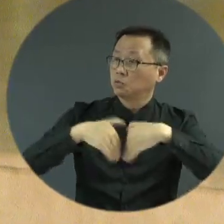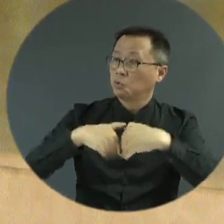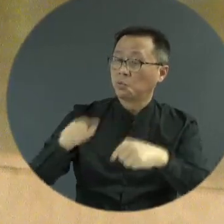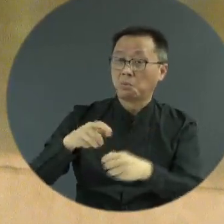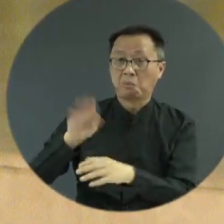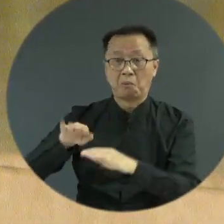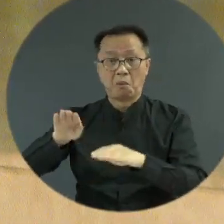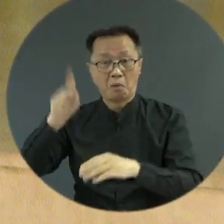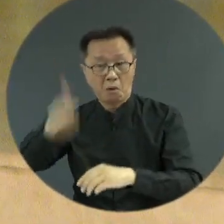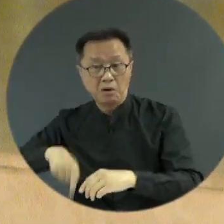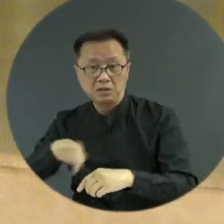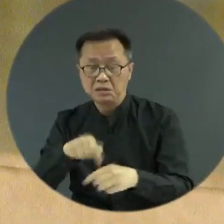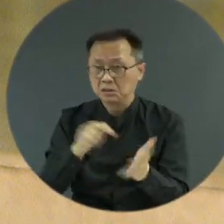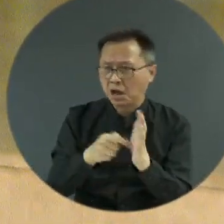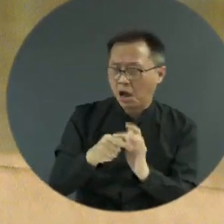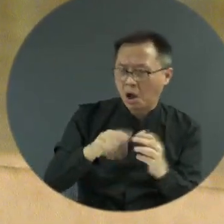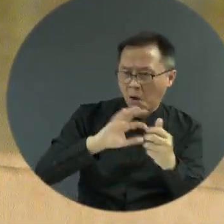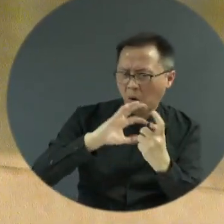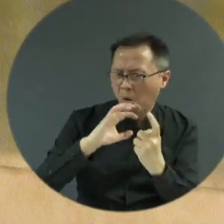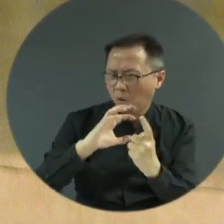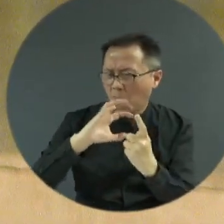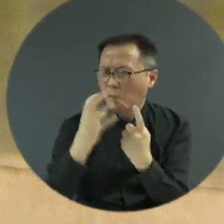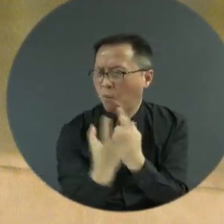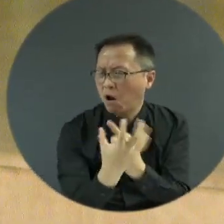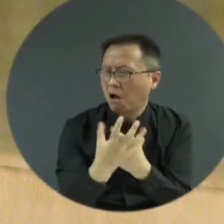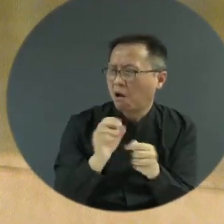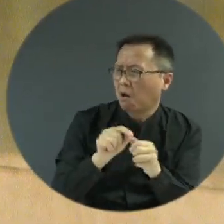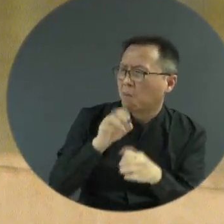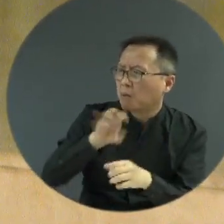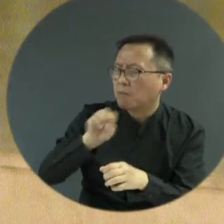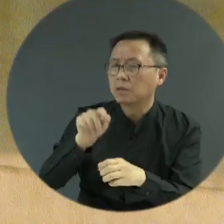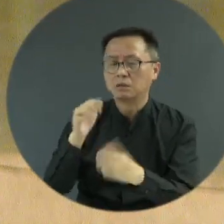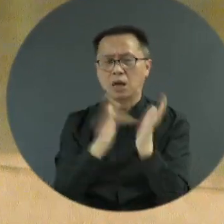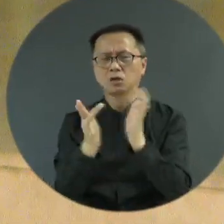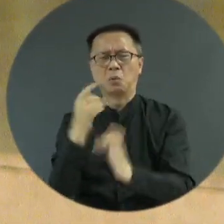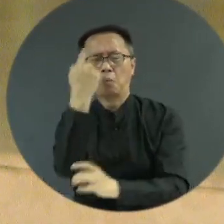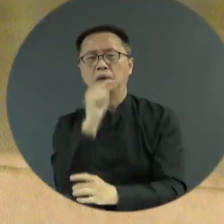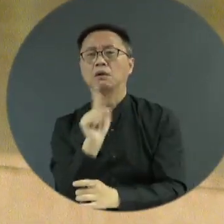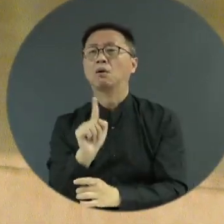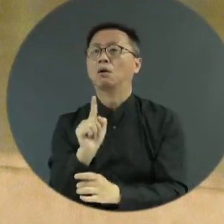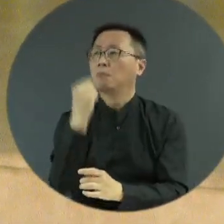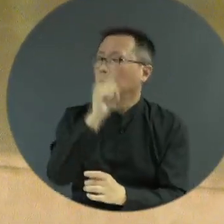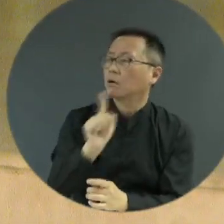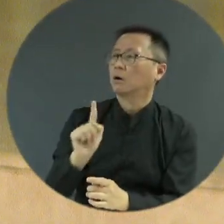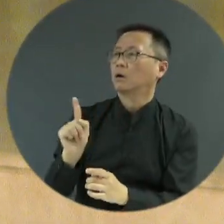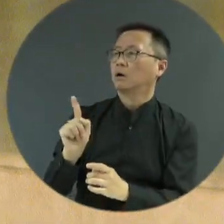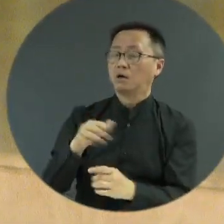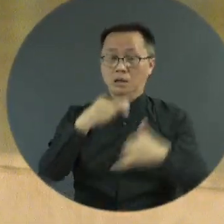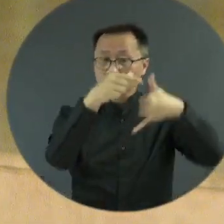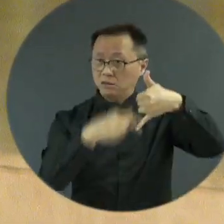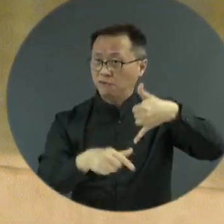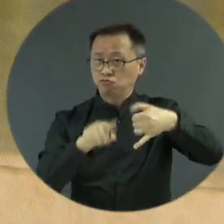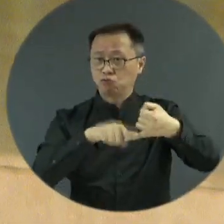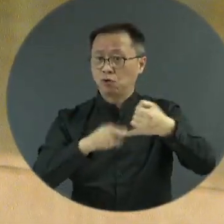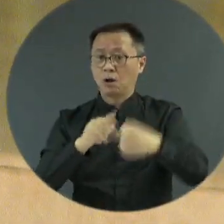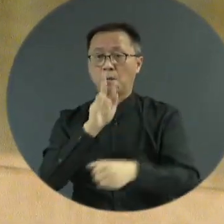徒都不断地询问耶稣是谁，耶稣是谁，他的身份保密到最后。